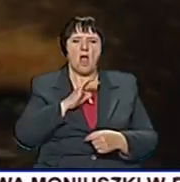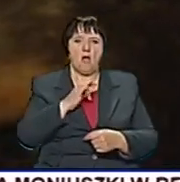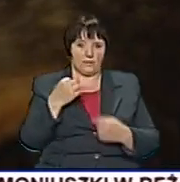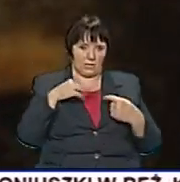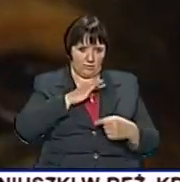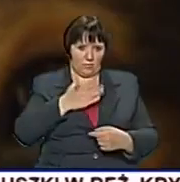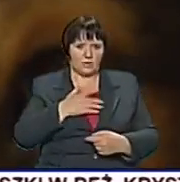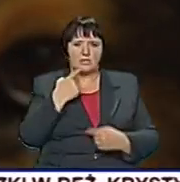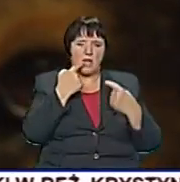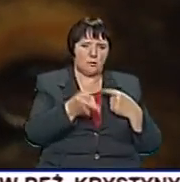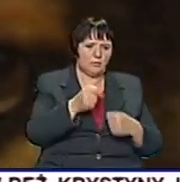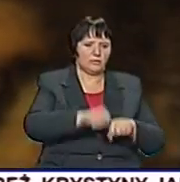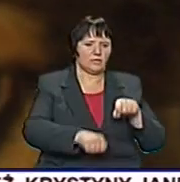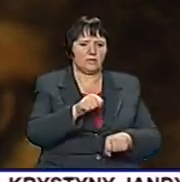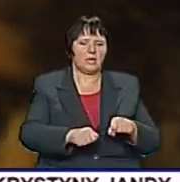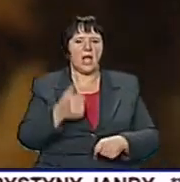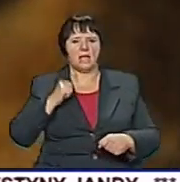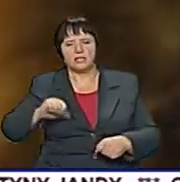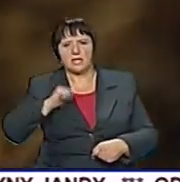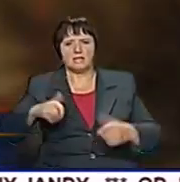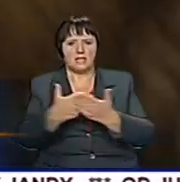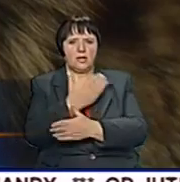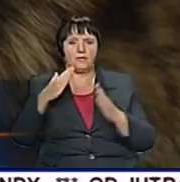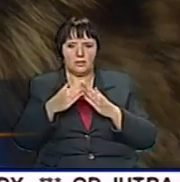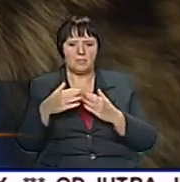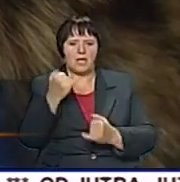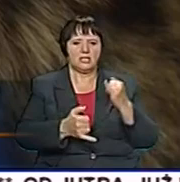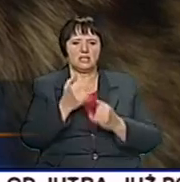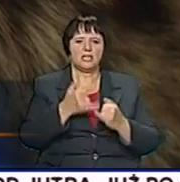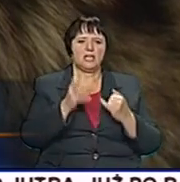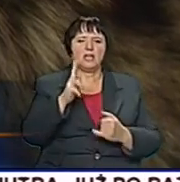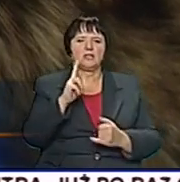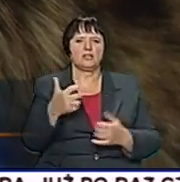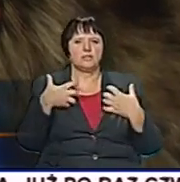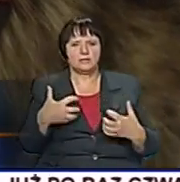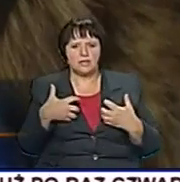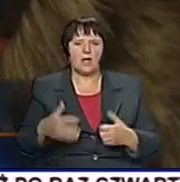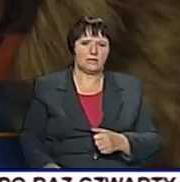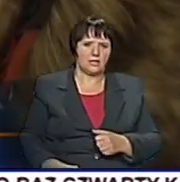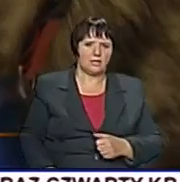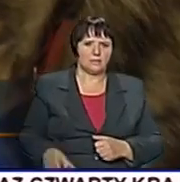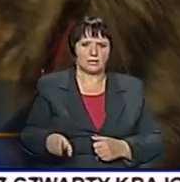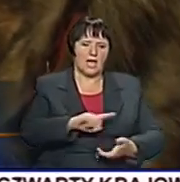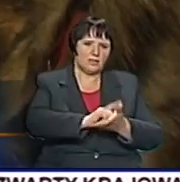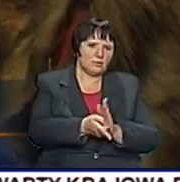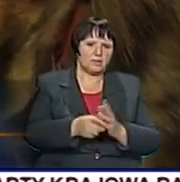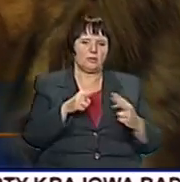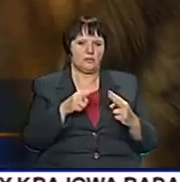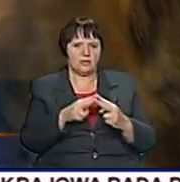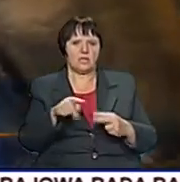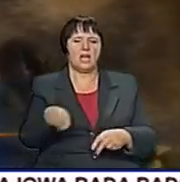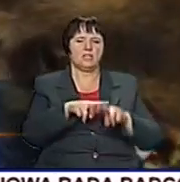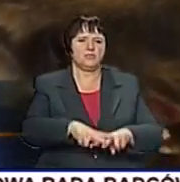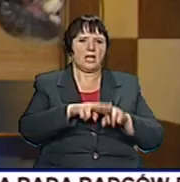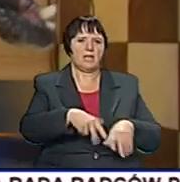podopiecznego. Wyleczony, radosny Sułek czeka na nowy dom. Jeśli ktoś marzy o bezgranicznie kochającym psie, powinien jak najszybciej skontaktować się z